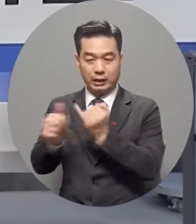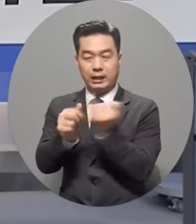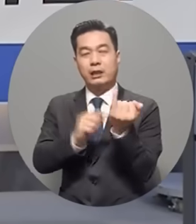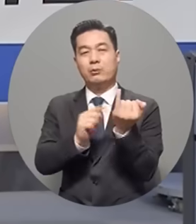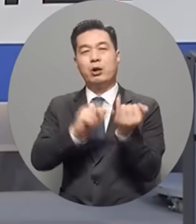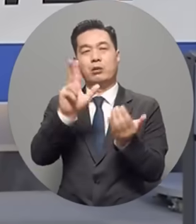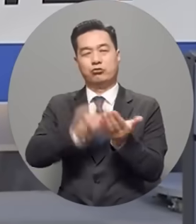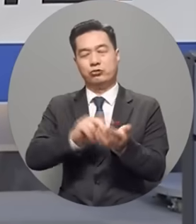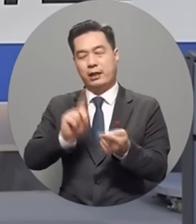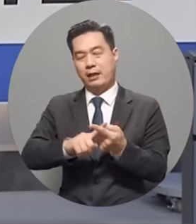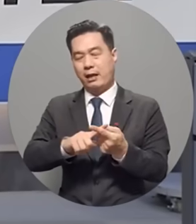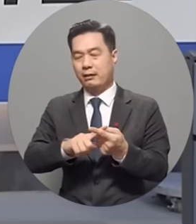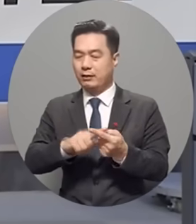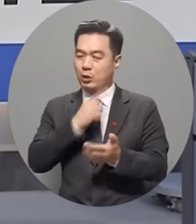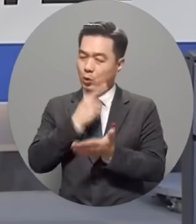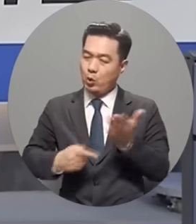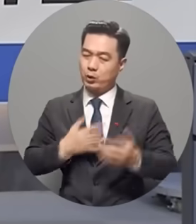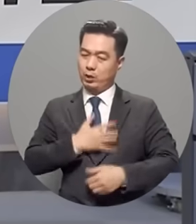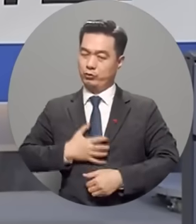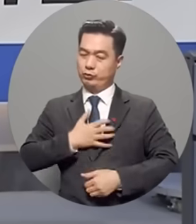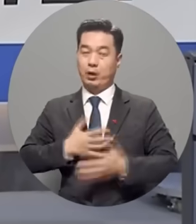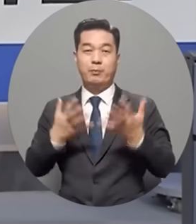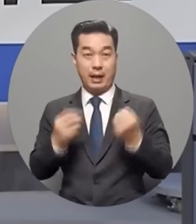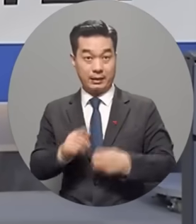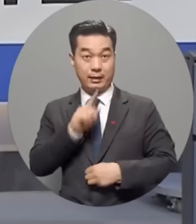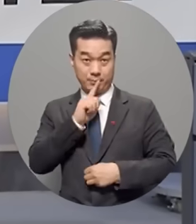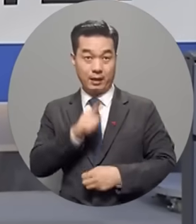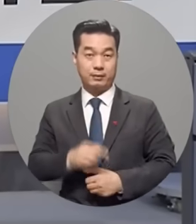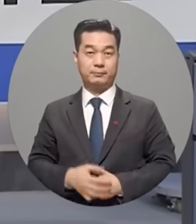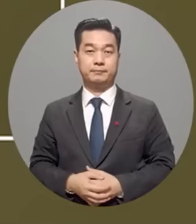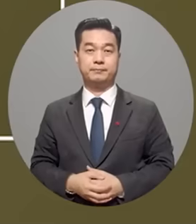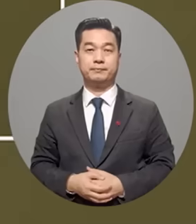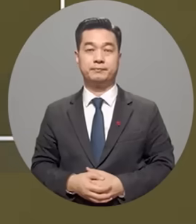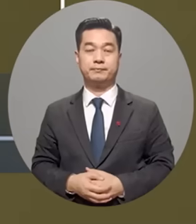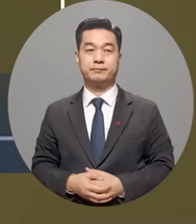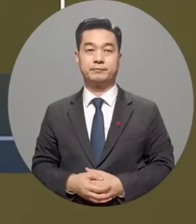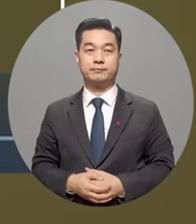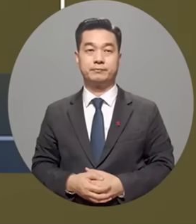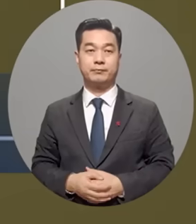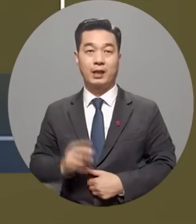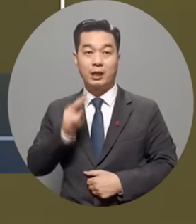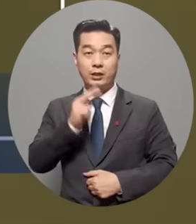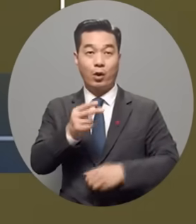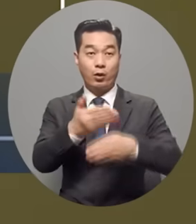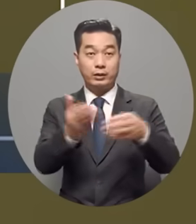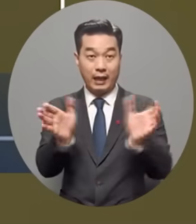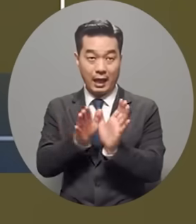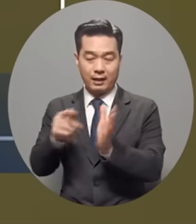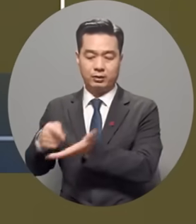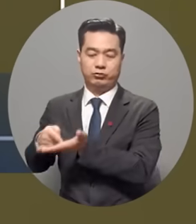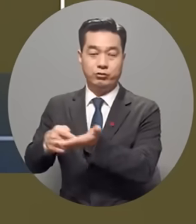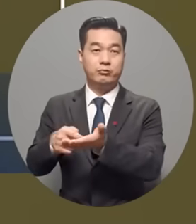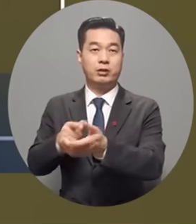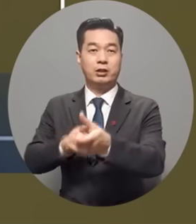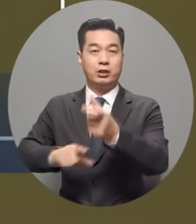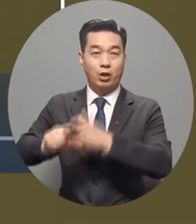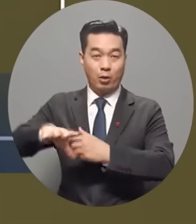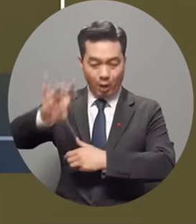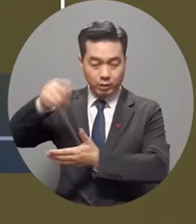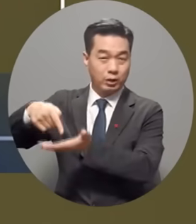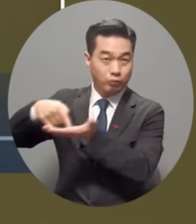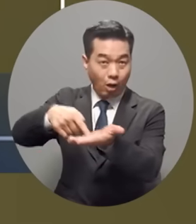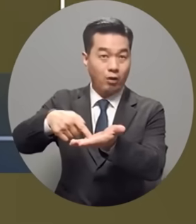견제가 불가피해졌다는 게 이러한 요구의 배경입니다. 여당이 주문하면서 더 먼저